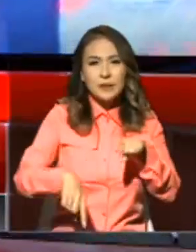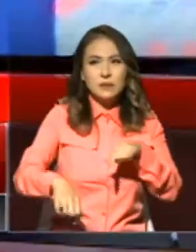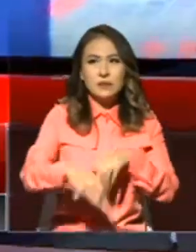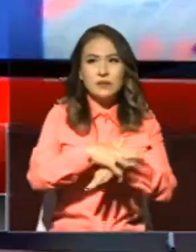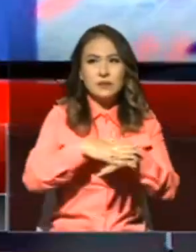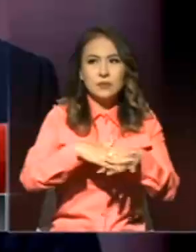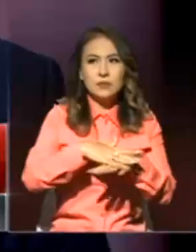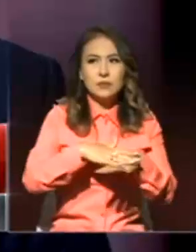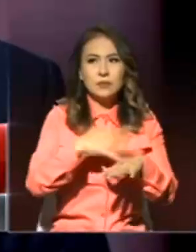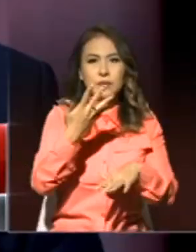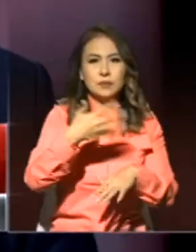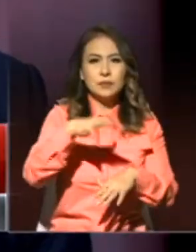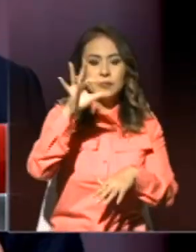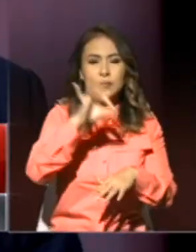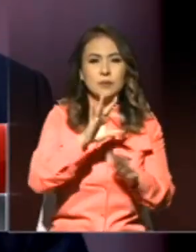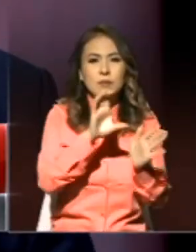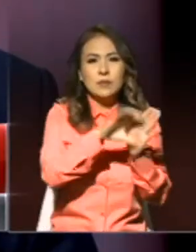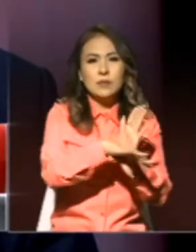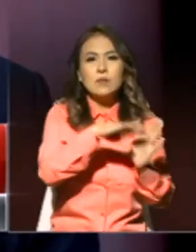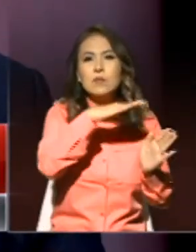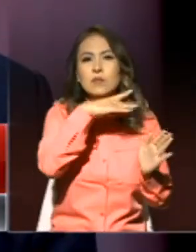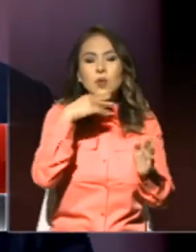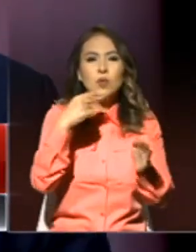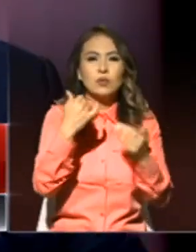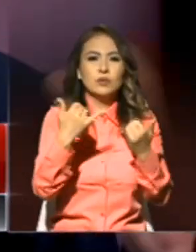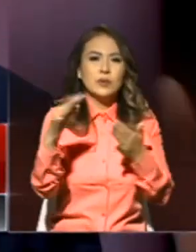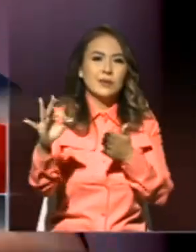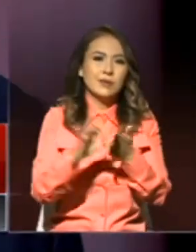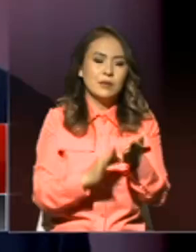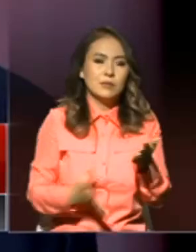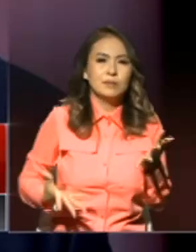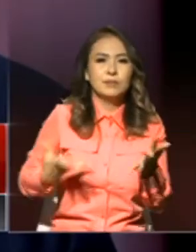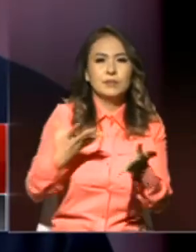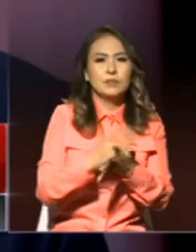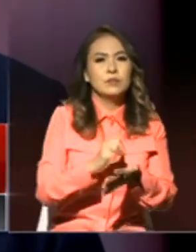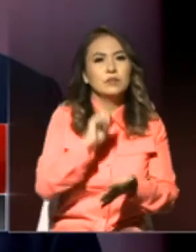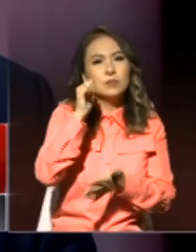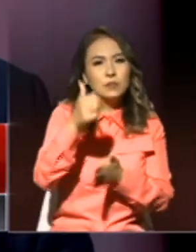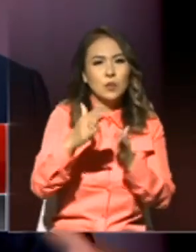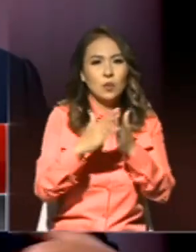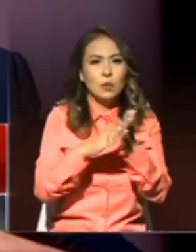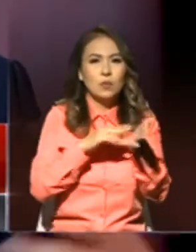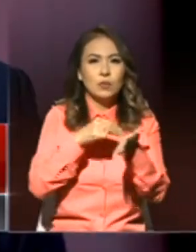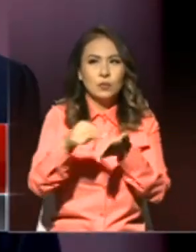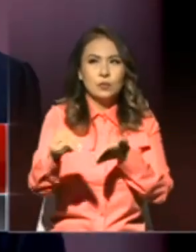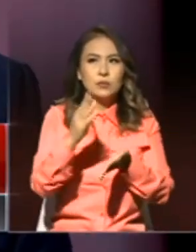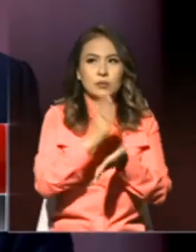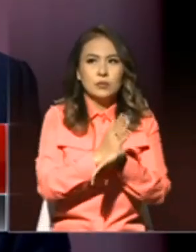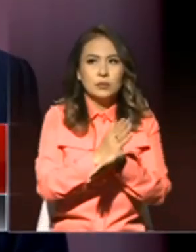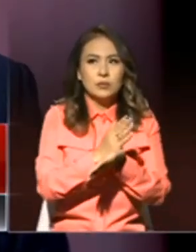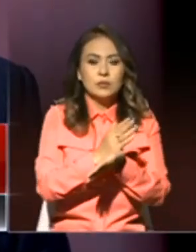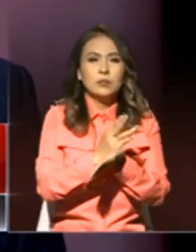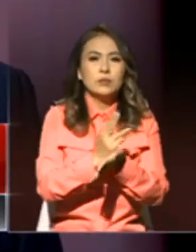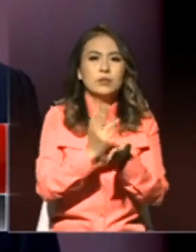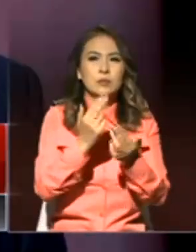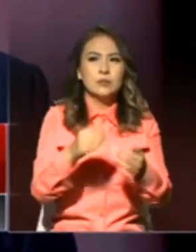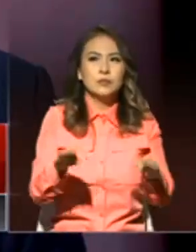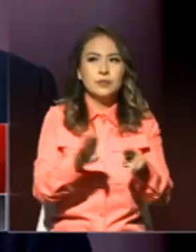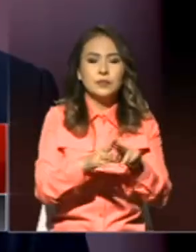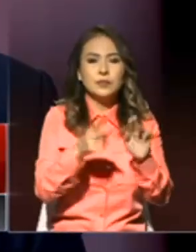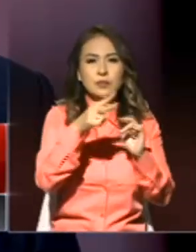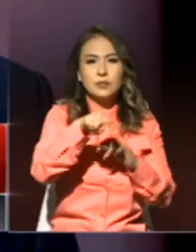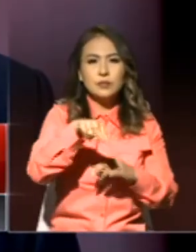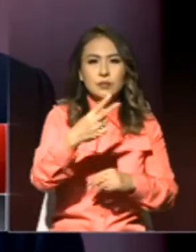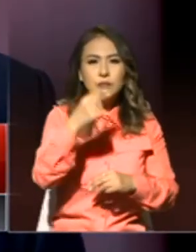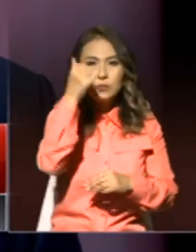кеткен нәрсе 50% жинамай бүгінгі таңда алып келіп бірден салып ертеңіне үй алу. Ол иә көп келең алып кеткені рас. Өткен 22